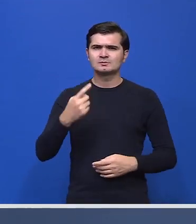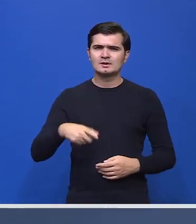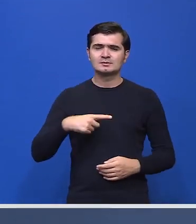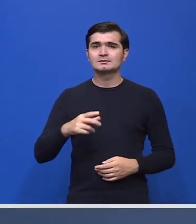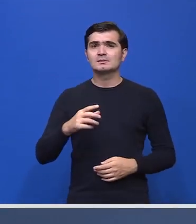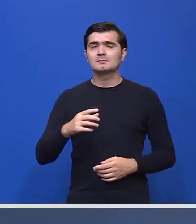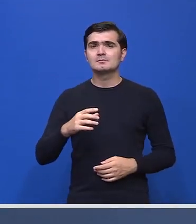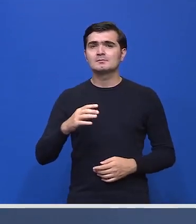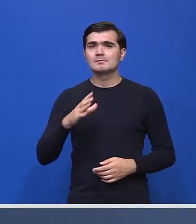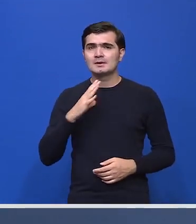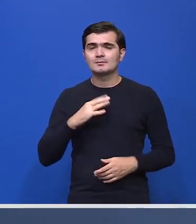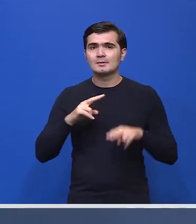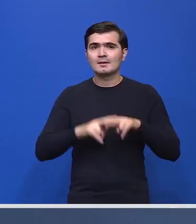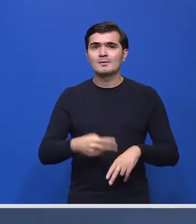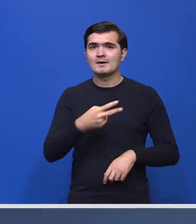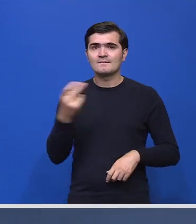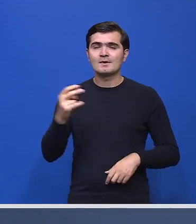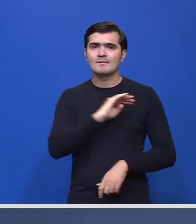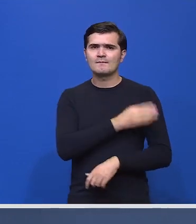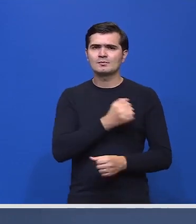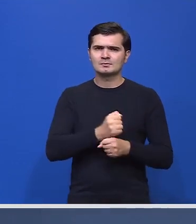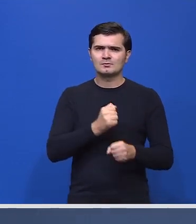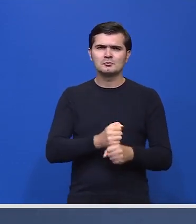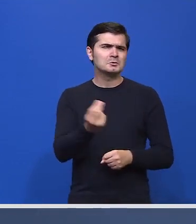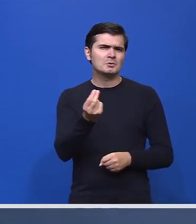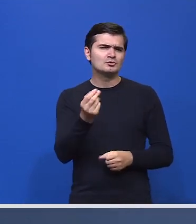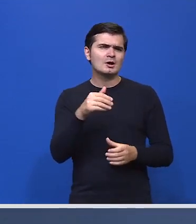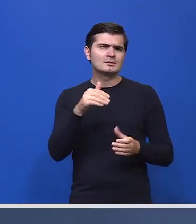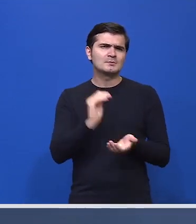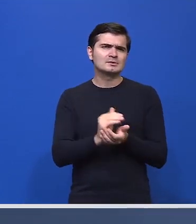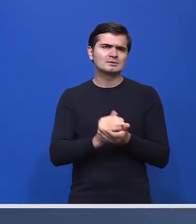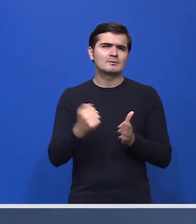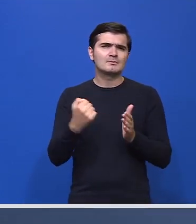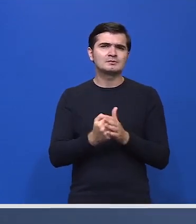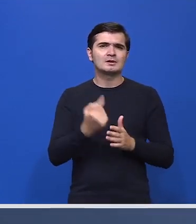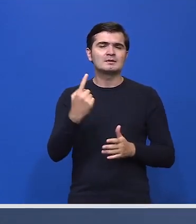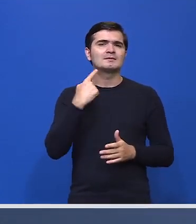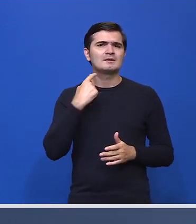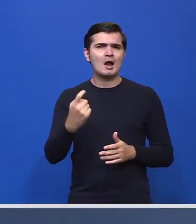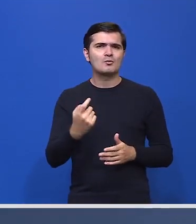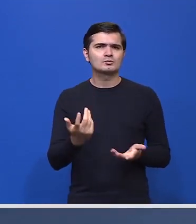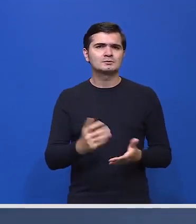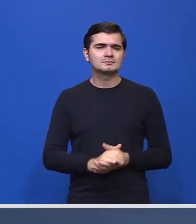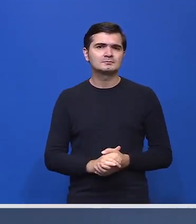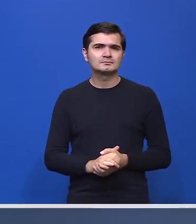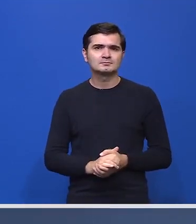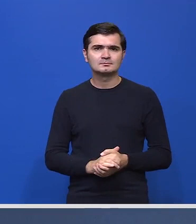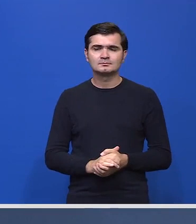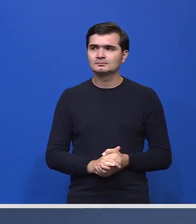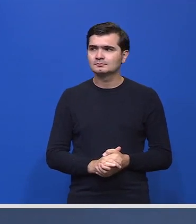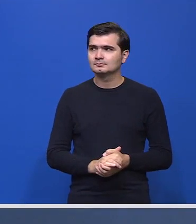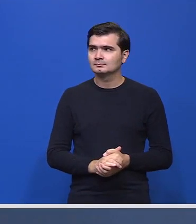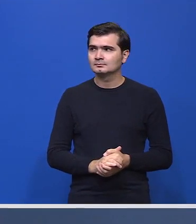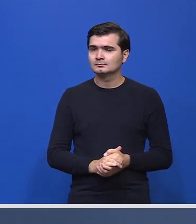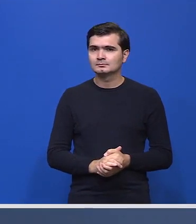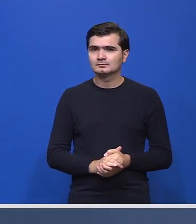rămână fără forță de muncă. De ce totuși ați păstrat măsura până la 1 august? Care a fost raționamentul? Cum, adică de